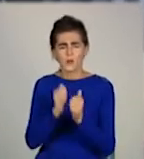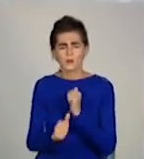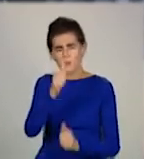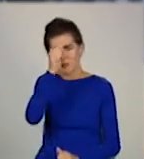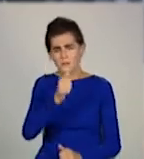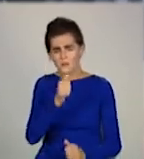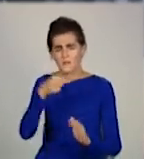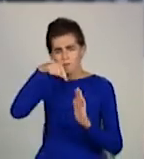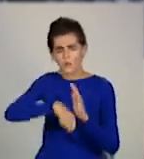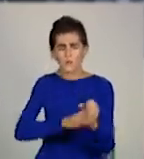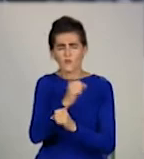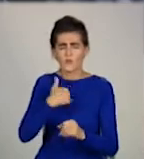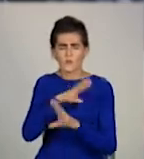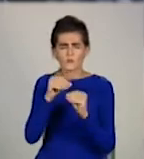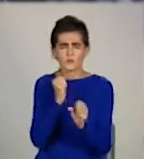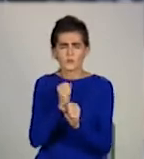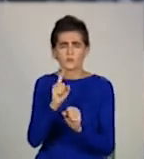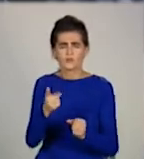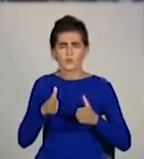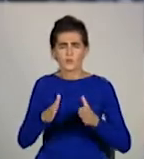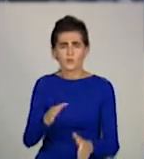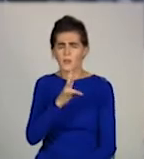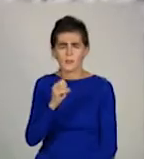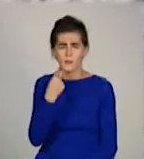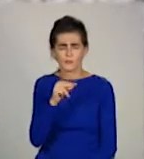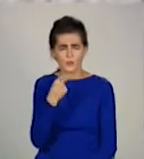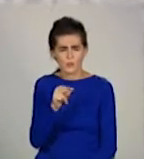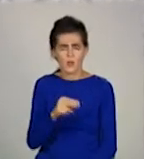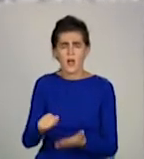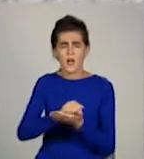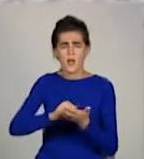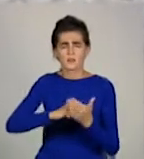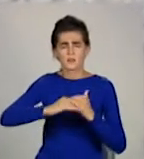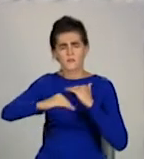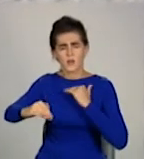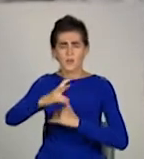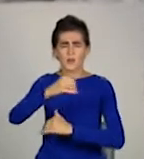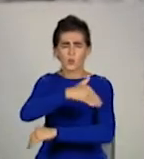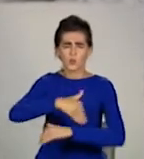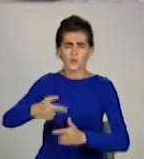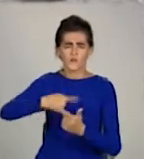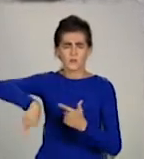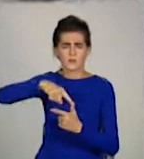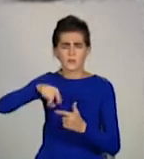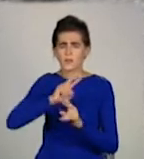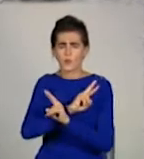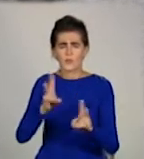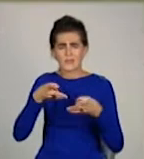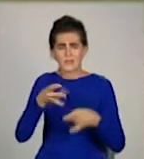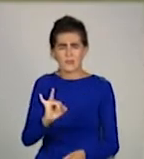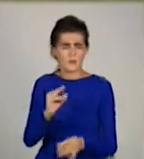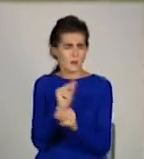робити. Дороги не айс. Що на асфальті, що по вулицям, везде. Ніхто їх ніколи не